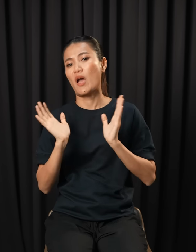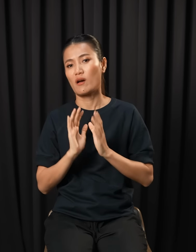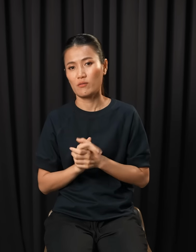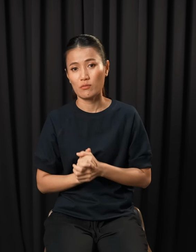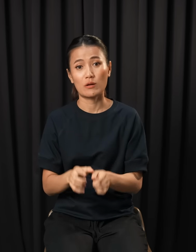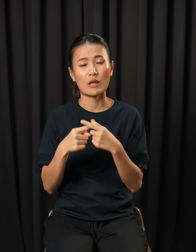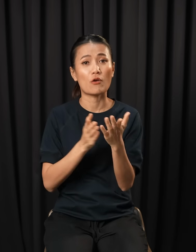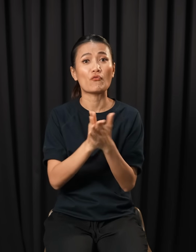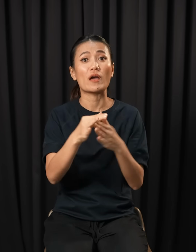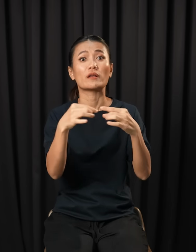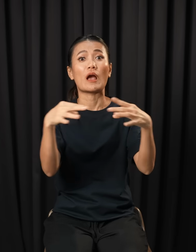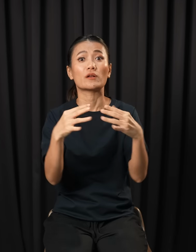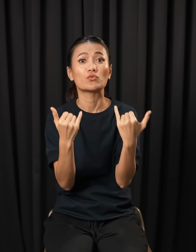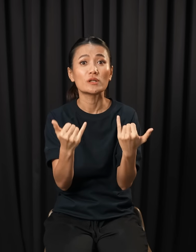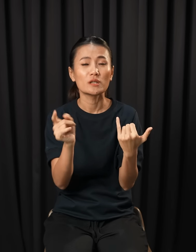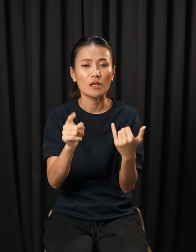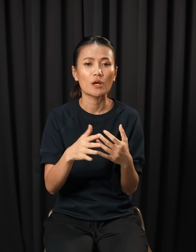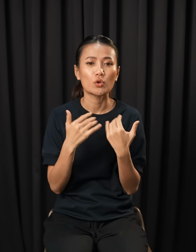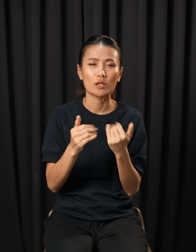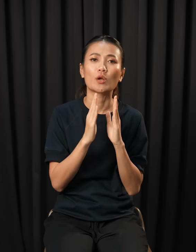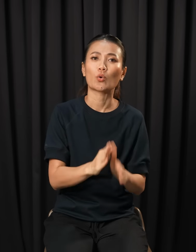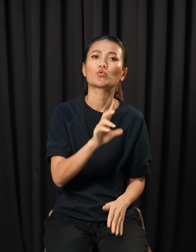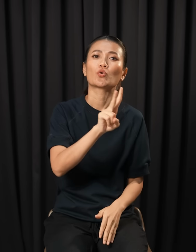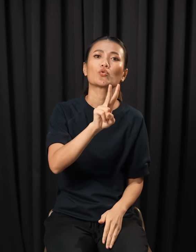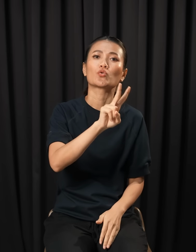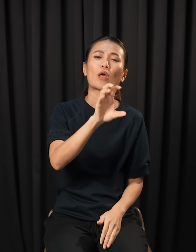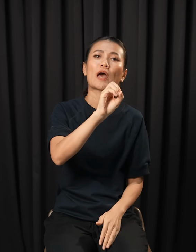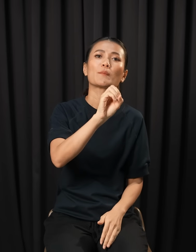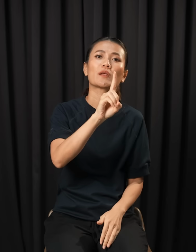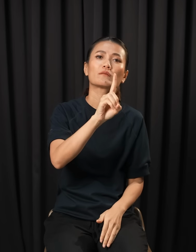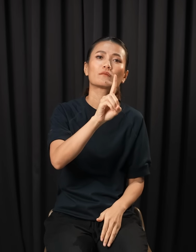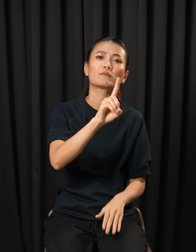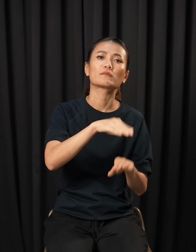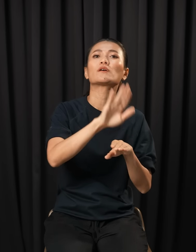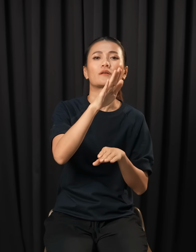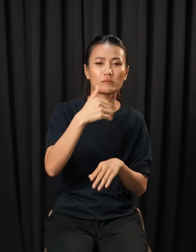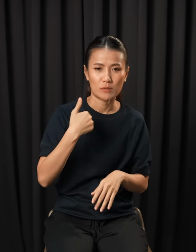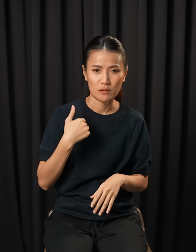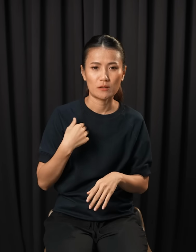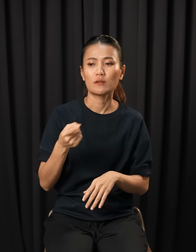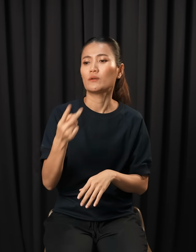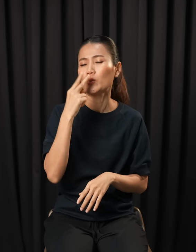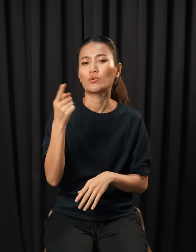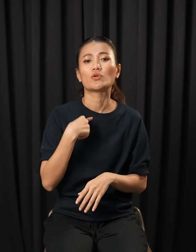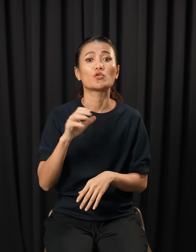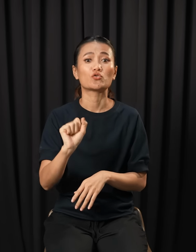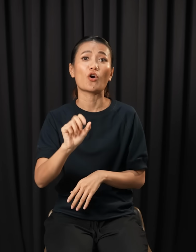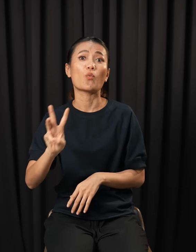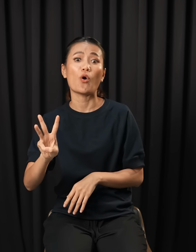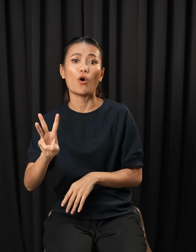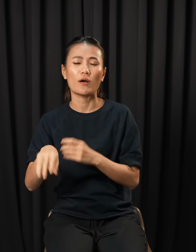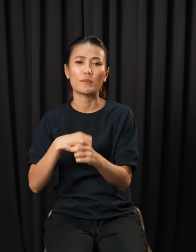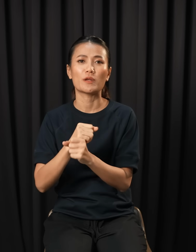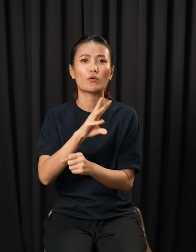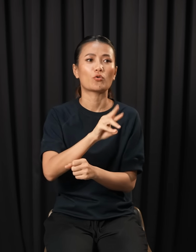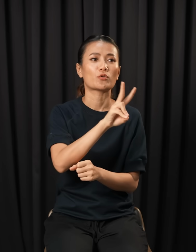ก็คือไม่มีผมอยู่ในนั้นเอาแค่นั้นเลยดีกว่า ก้าวไกลไม่เข้าไปยุ่งเลย ไม่เข้าเลยแต่ว่าผมคิดว่าพรรคร่วมฝ่ายค้านณปัจจุบันเนี่ยตอนนี้เนี่ยเสียงเกิน251ได้แ